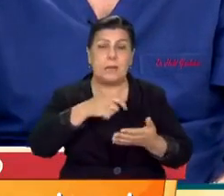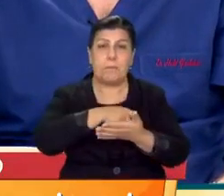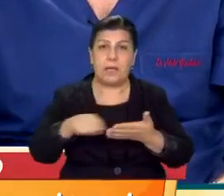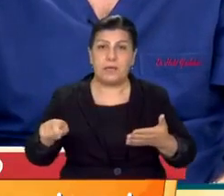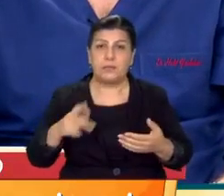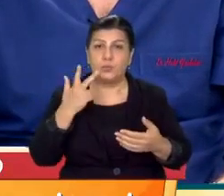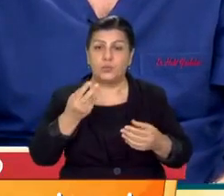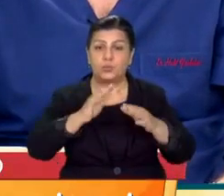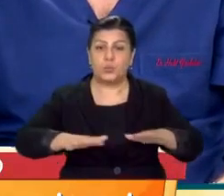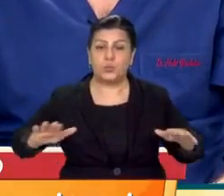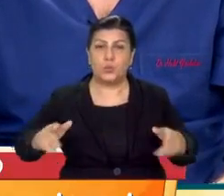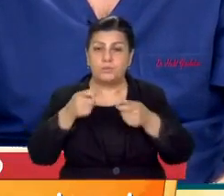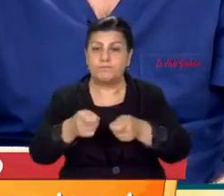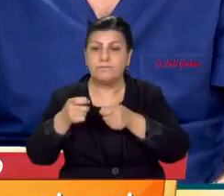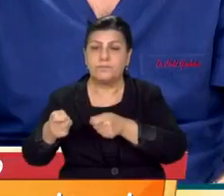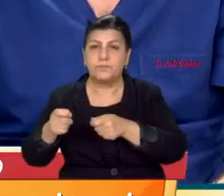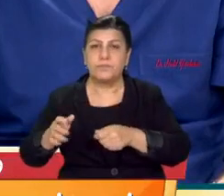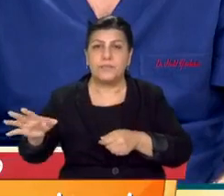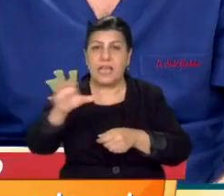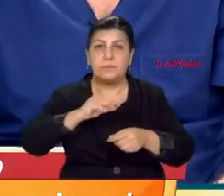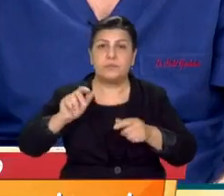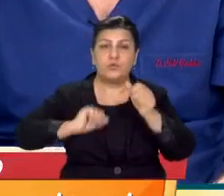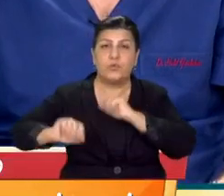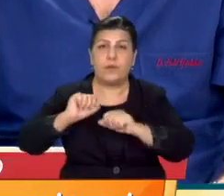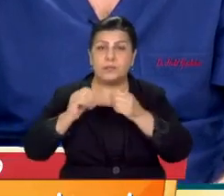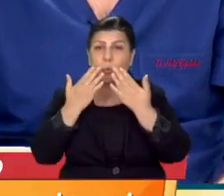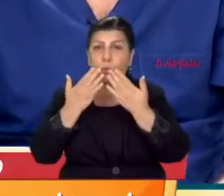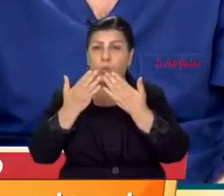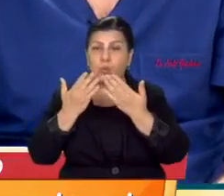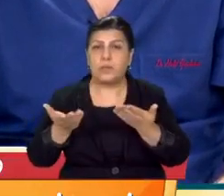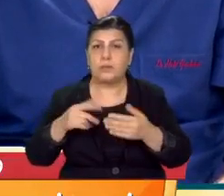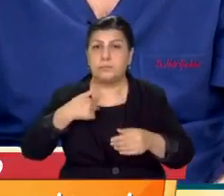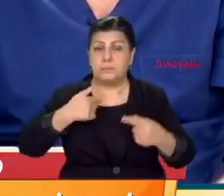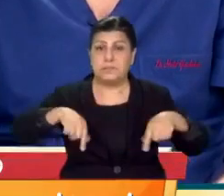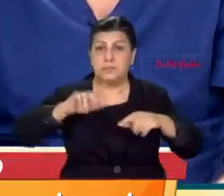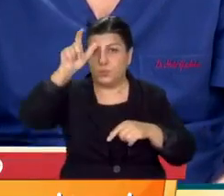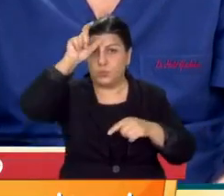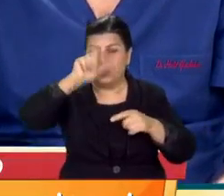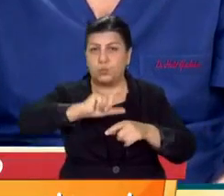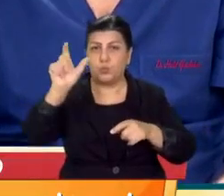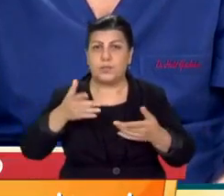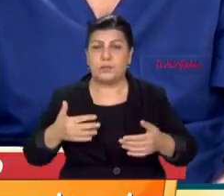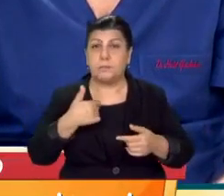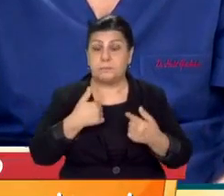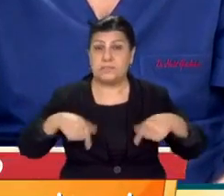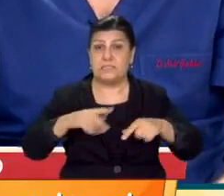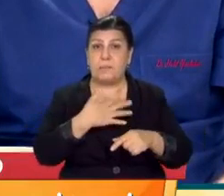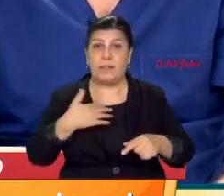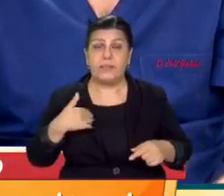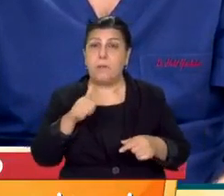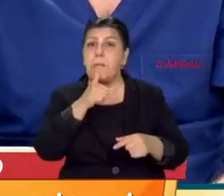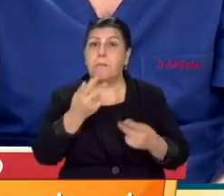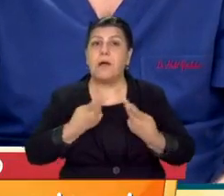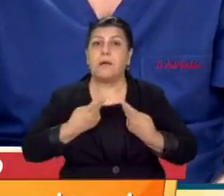maaşla üç tane çocuk yetiştirip hepsini üniversitede okuttular bizim ülkemizde kendi bizim anne babalarımızın